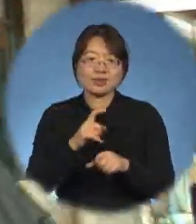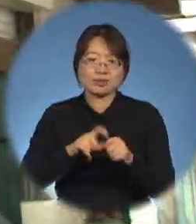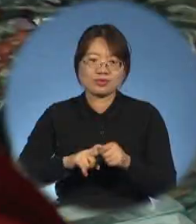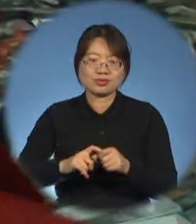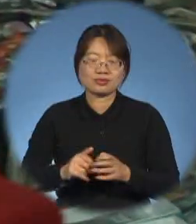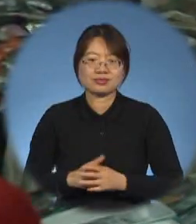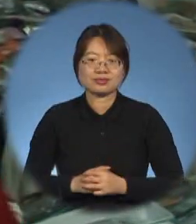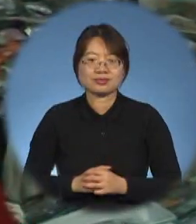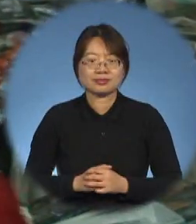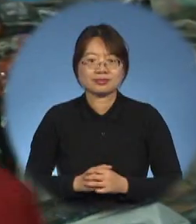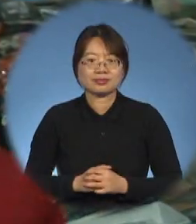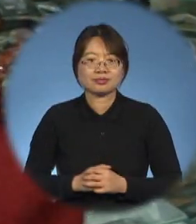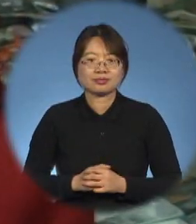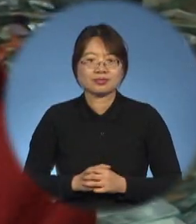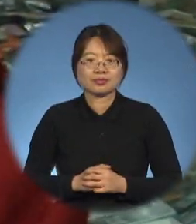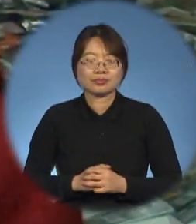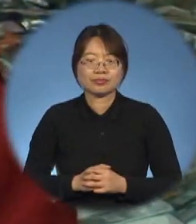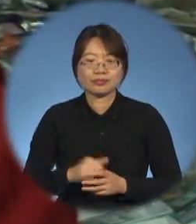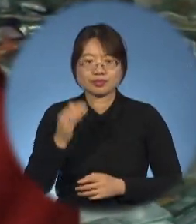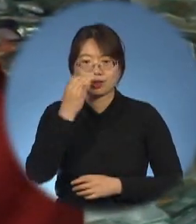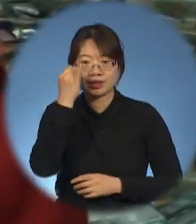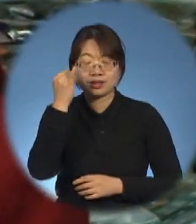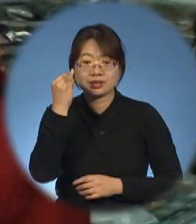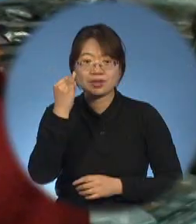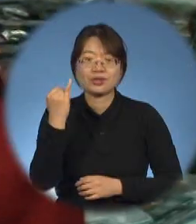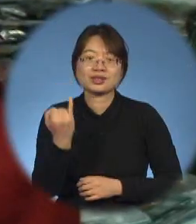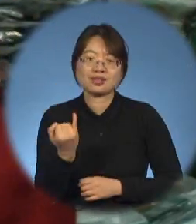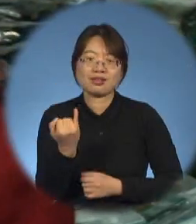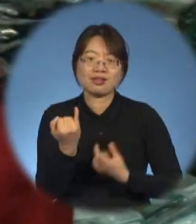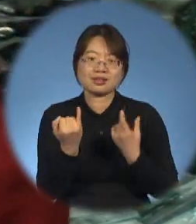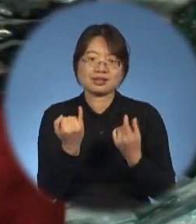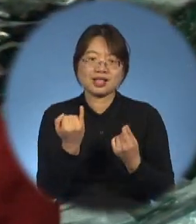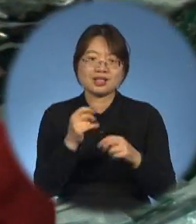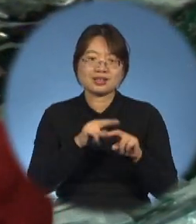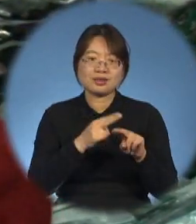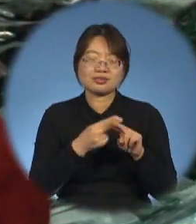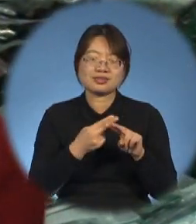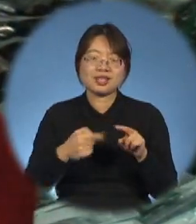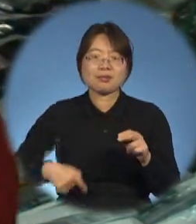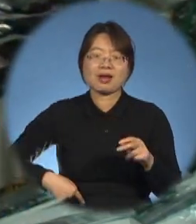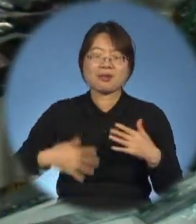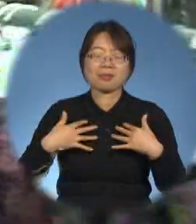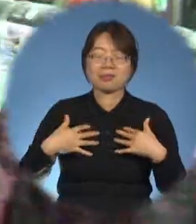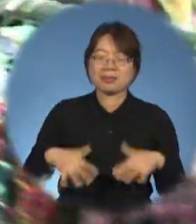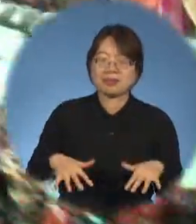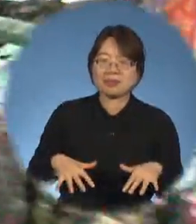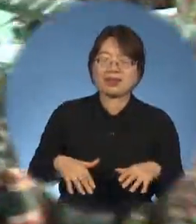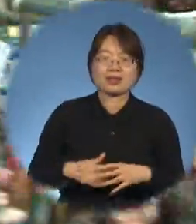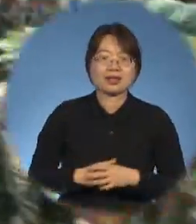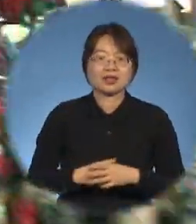좌절되는 거야 예 할머니 더 여자 선물에 약해 거든요